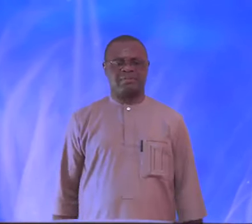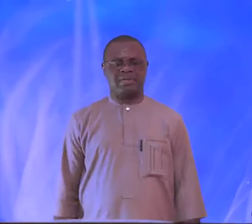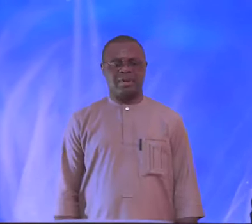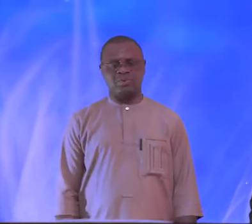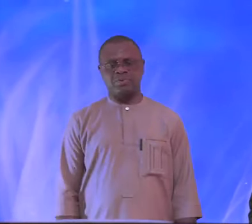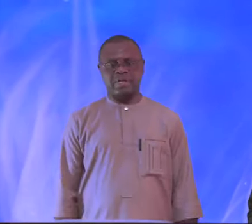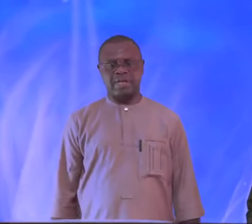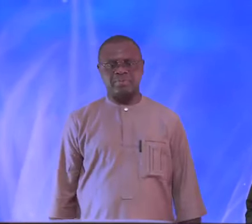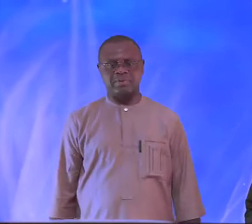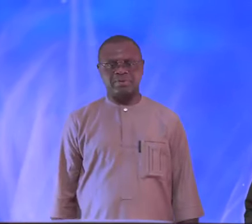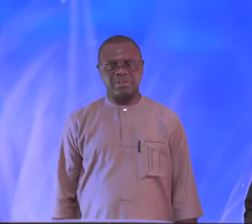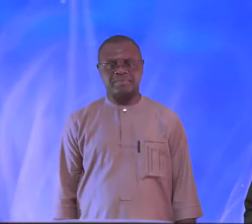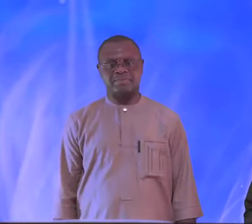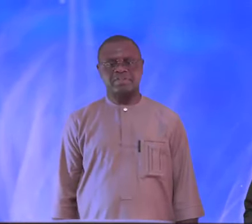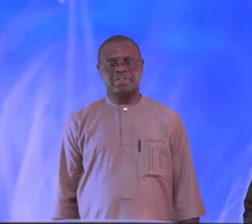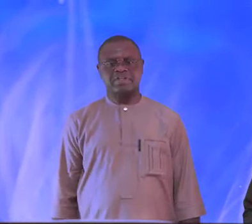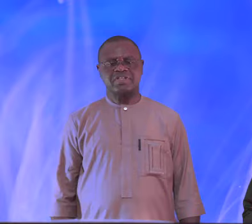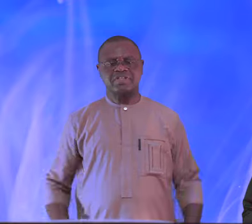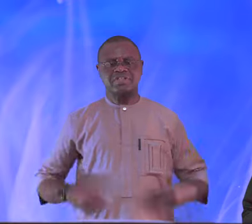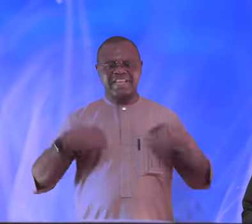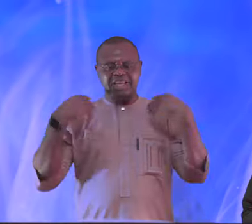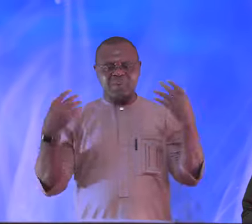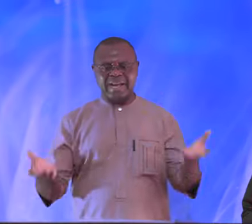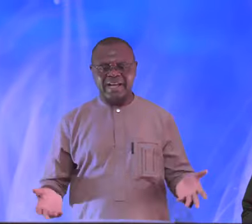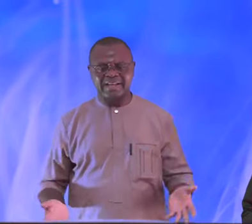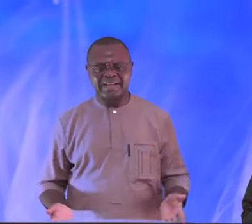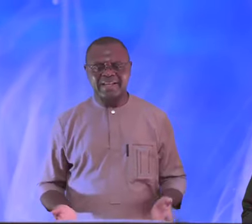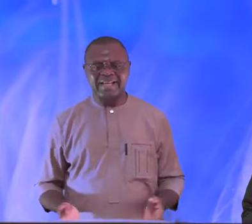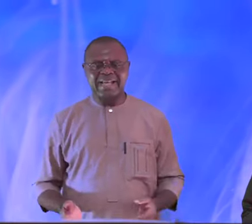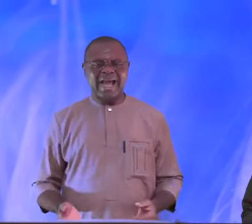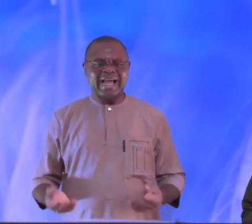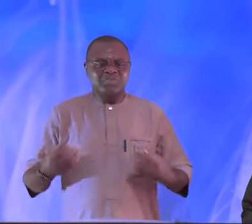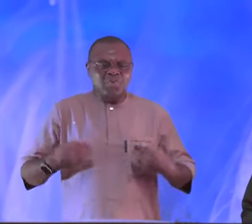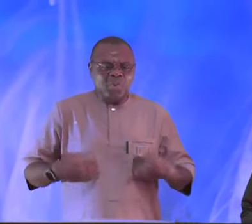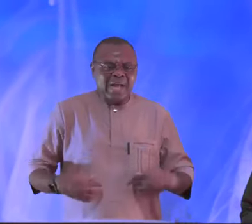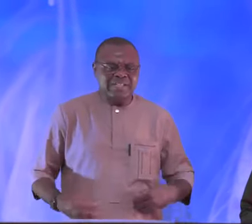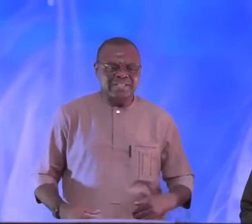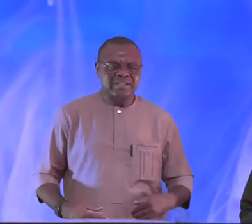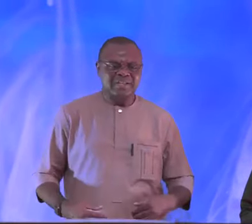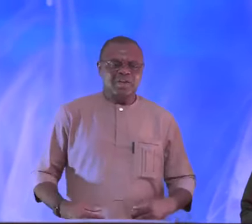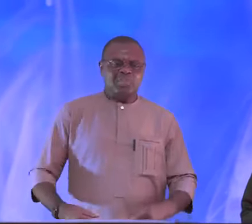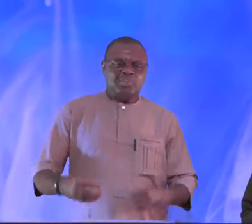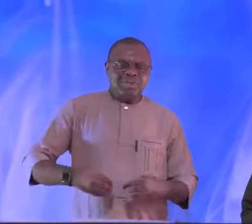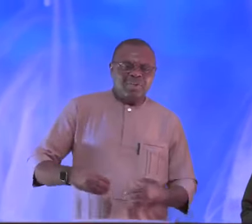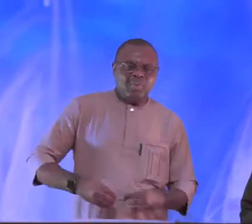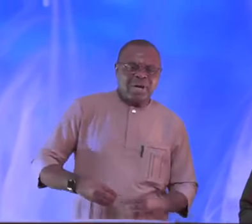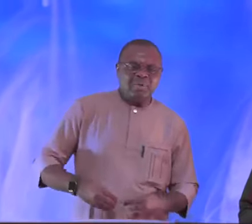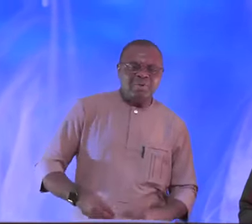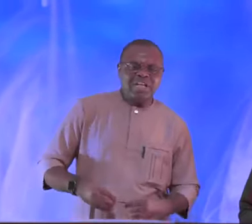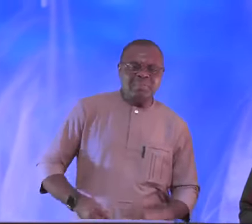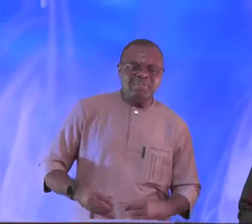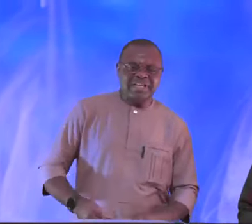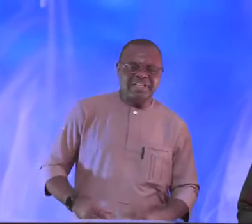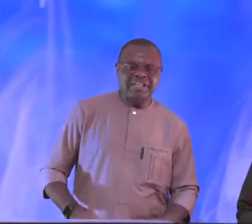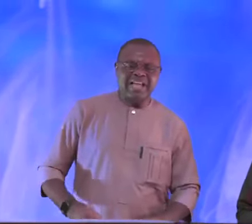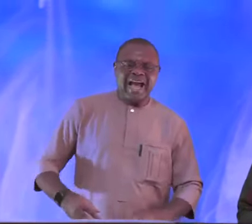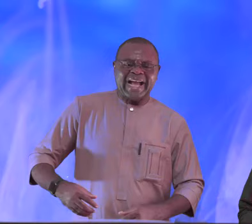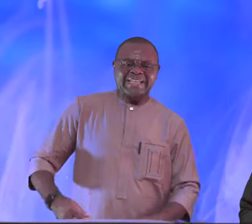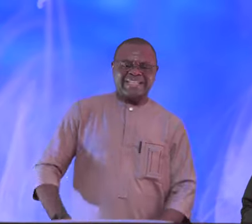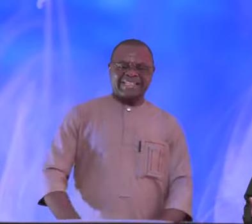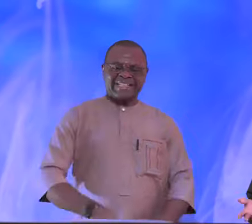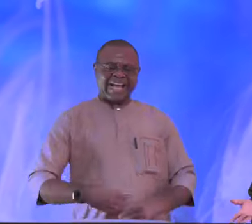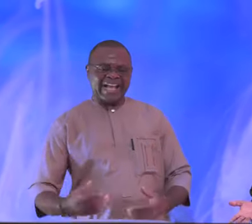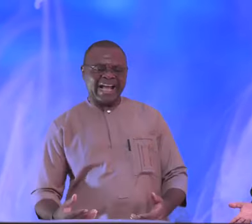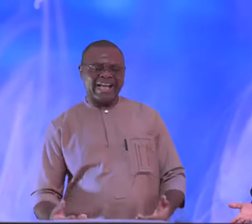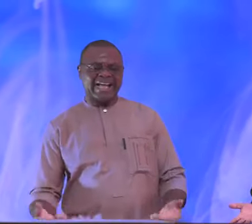6:6, amaokwu nke abụọ, si: Chineke ekwela, anyị onwe anyị bụ ndị nwụrụ anwụ n'ebe mmehie dị,